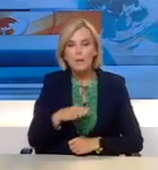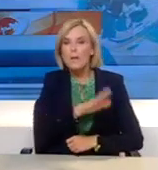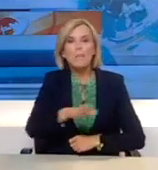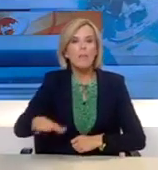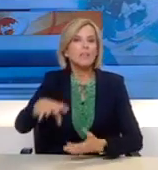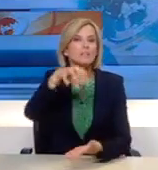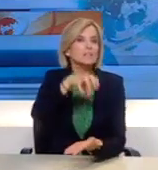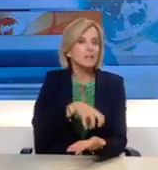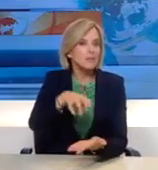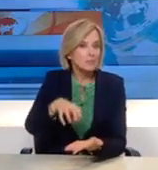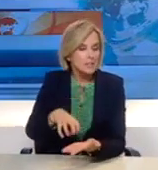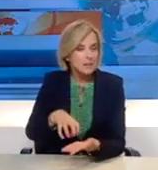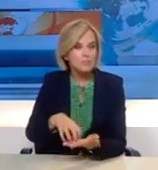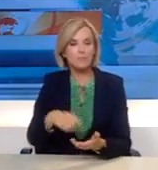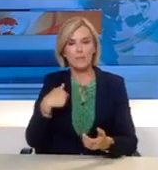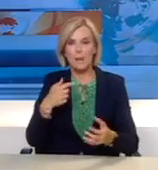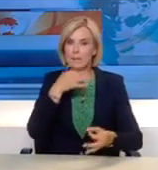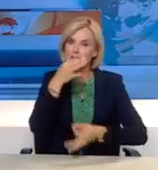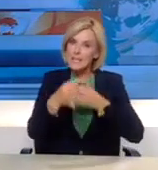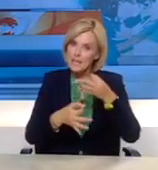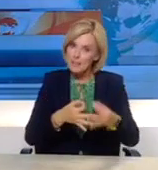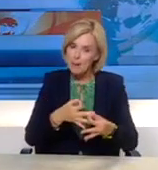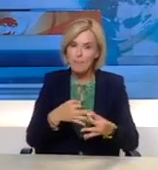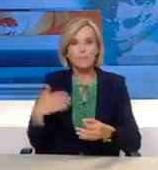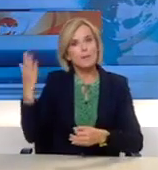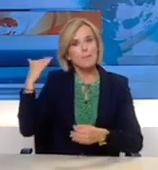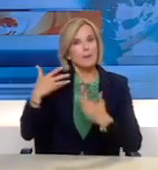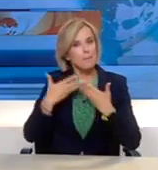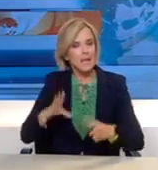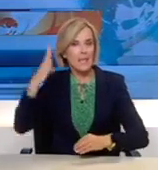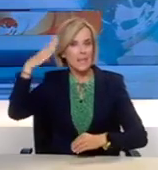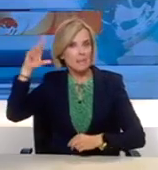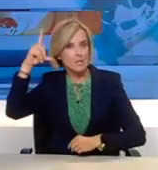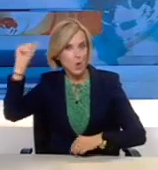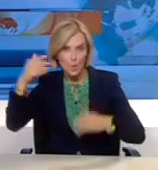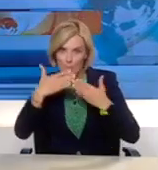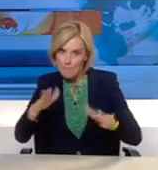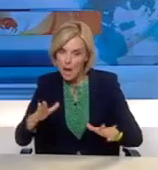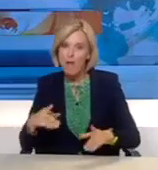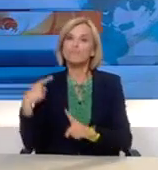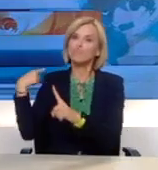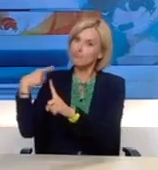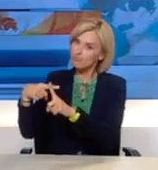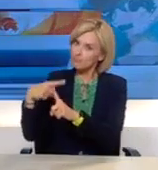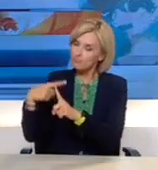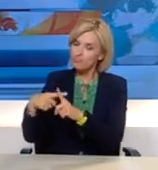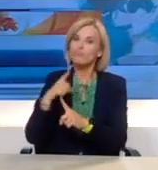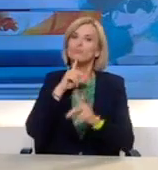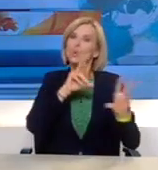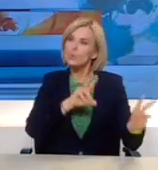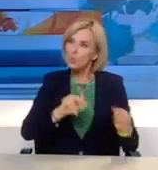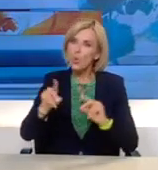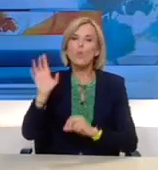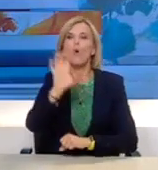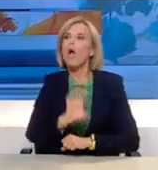σταθμοί. Όπως ήδη έχουμε πει, η εμπειρία από το άνοιγμα γυμνασίου και λυκείου ήταν θετική, ενώ αντίστοιχη είναι και η εμπειρία από άλλες